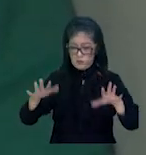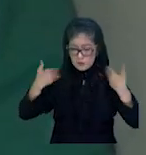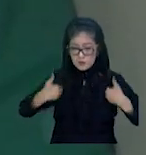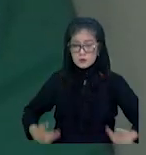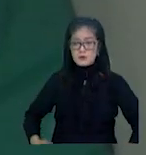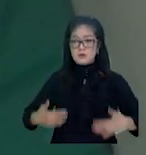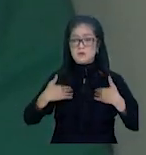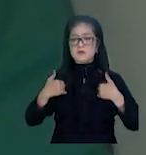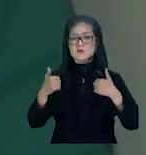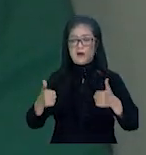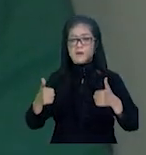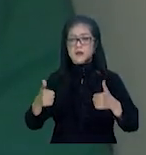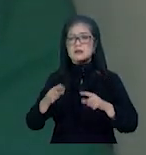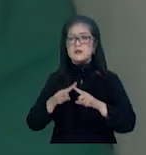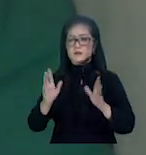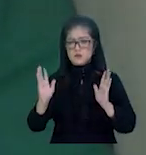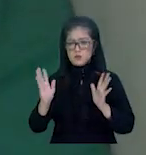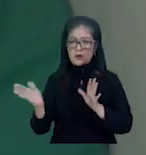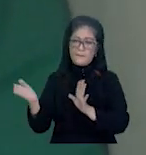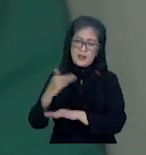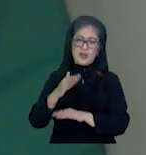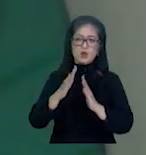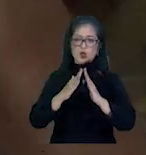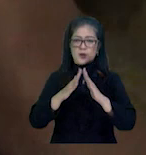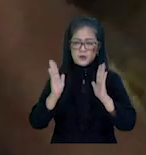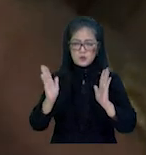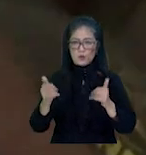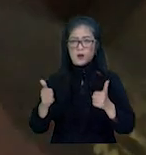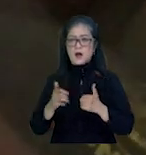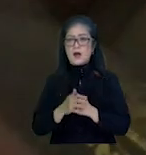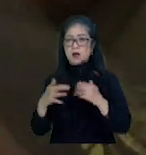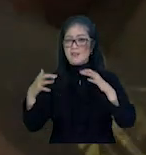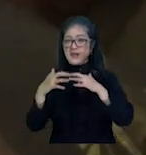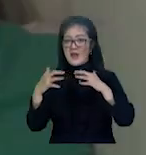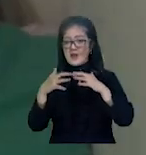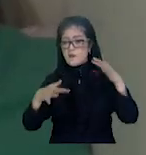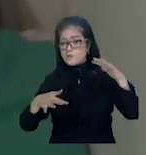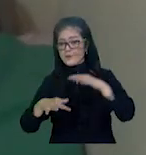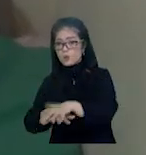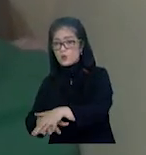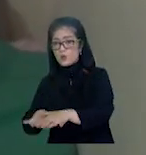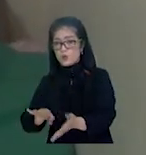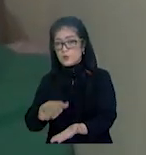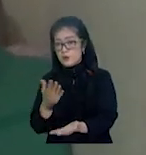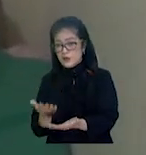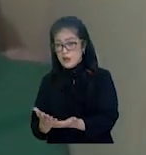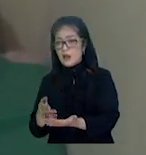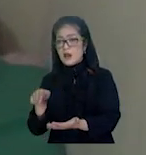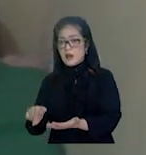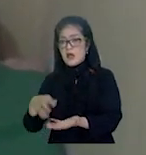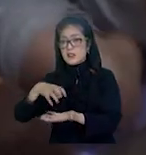stabil insiden tewasnya bekerja akibat tertimbun tebing longsor aparat kepolisian melakukan olah tempat kejadian